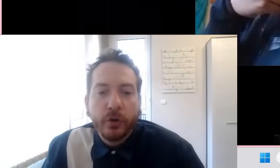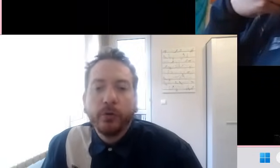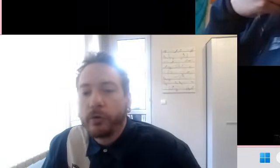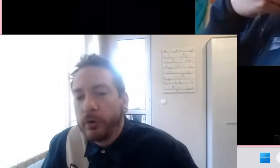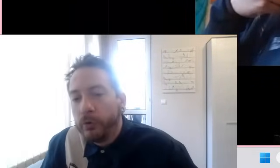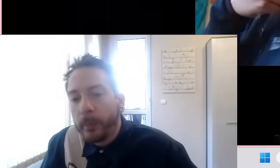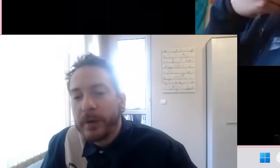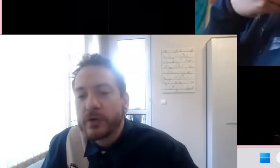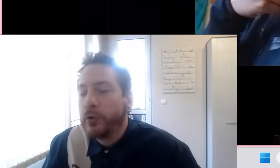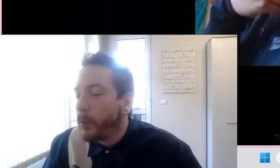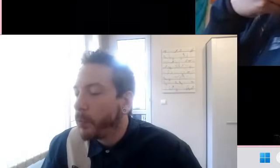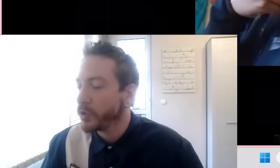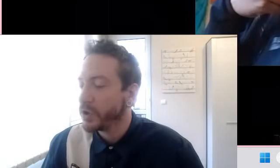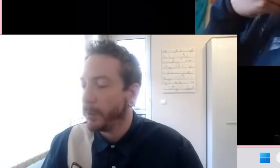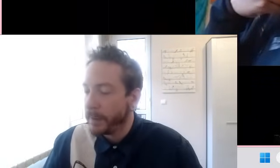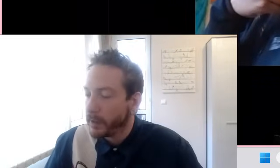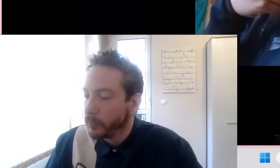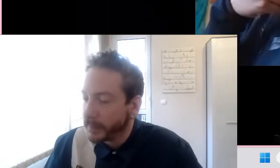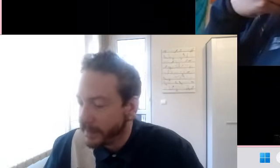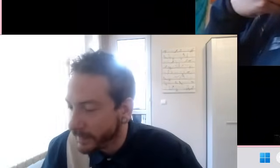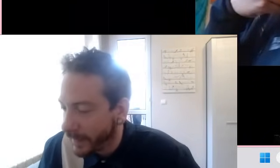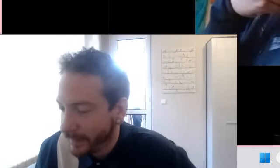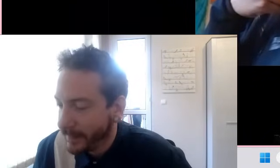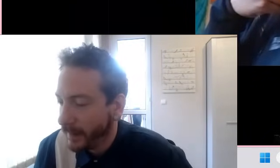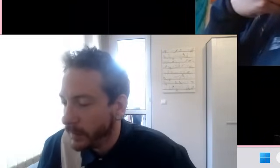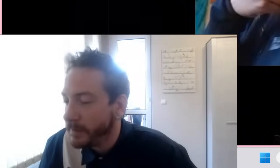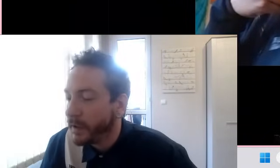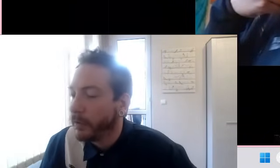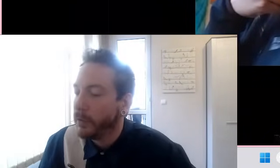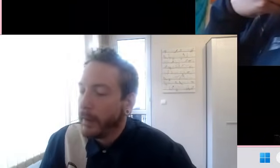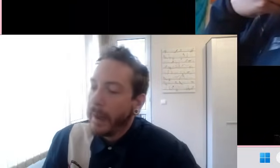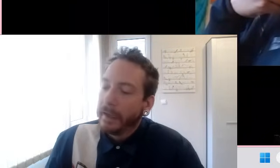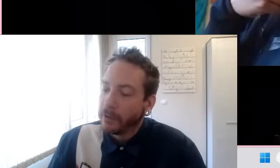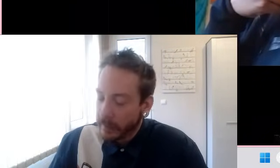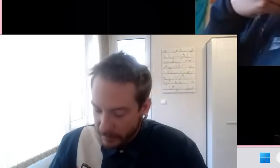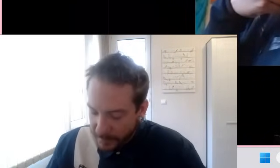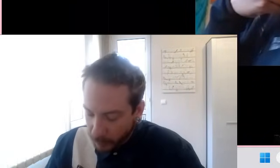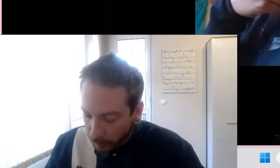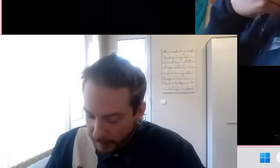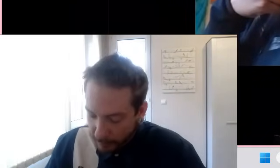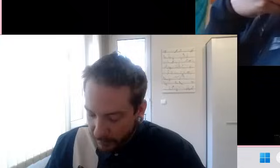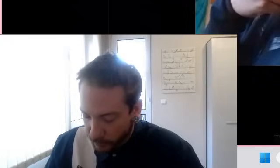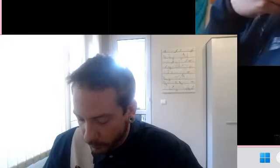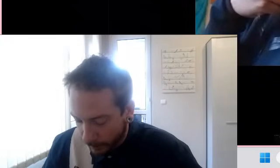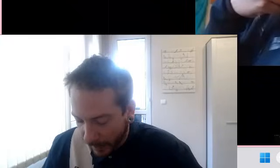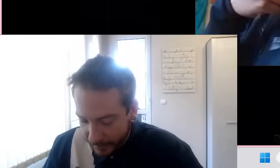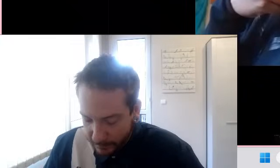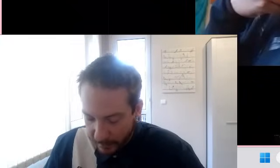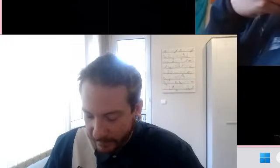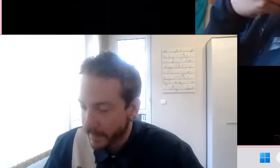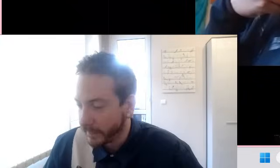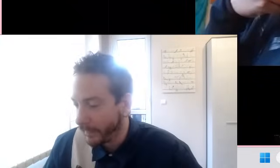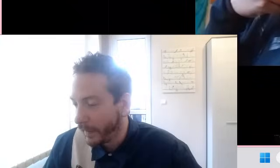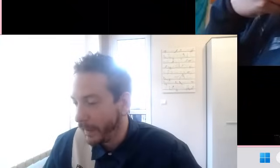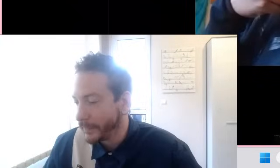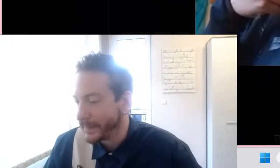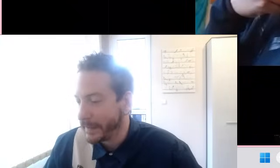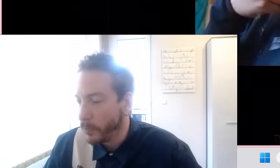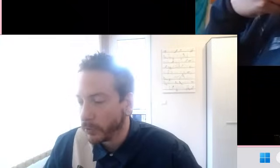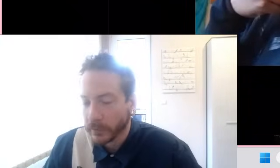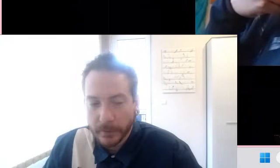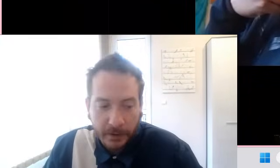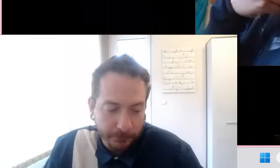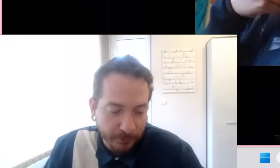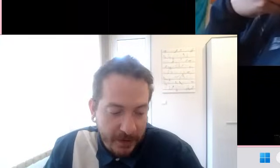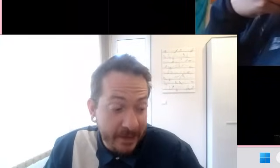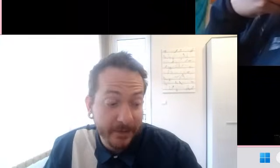moins de chance. N'empêche que leur projet, on a bien compris, c'est de caser les migrants dans les petites campagnes parce que bah, Paris, Marseille, etc., ça